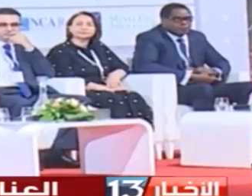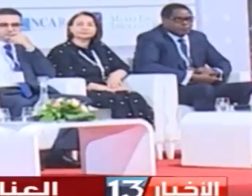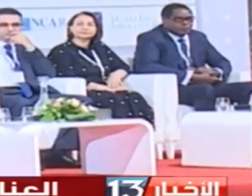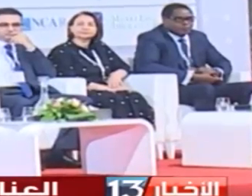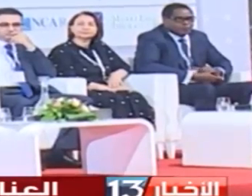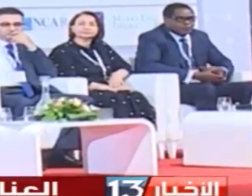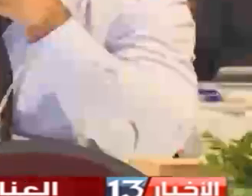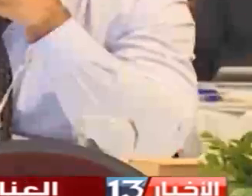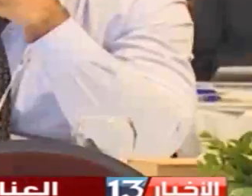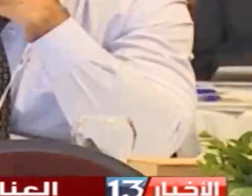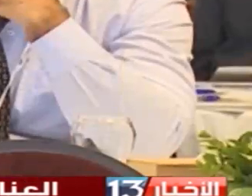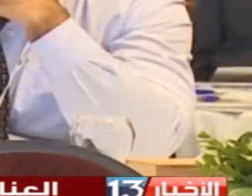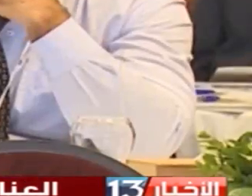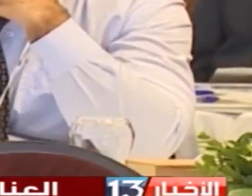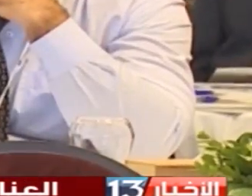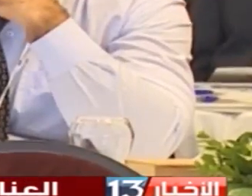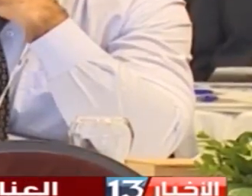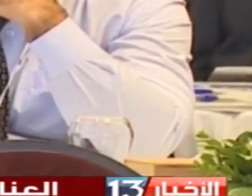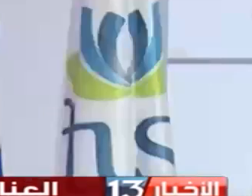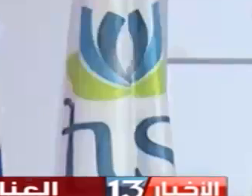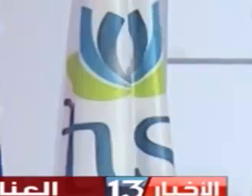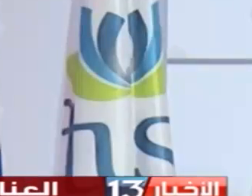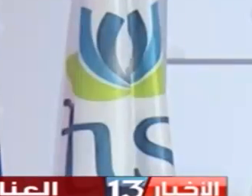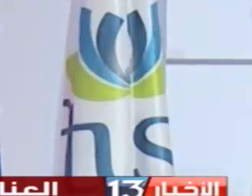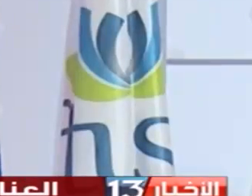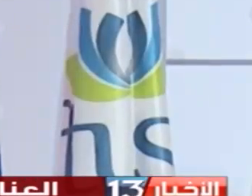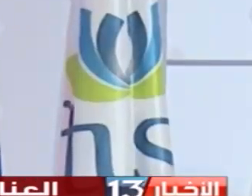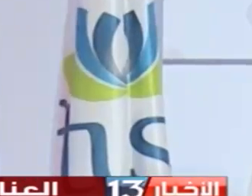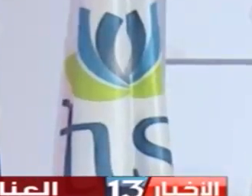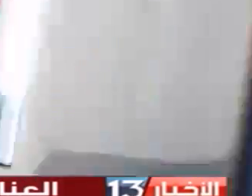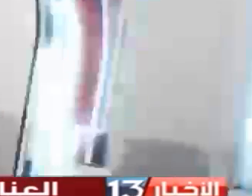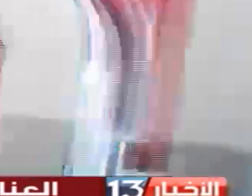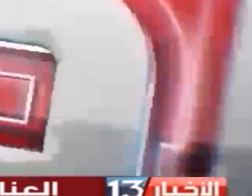قصه مؤسسات التاهيل الافريقيه في السوق العالميه